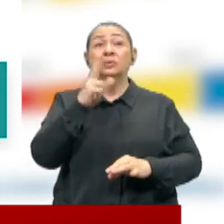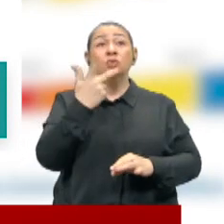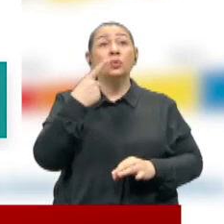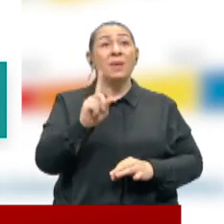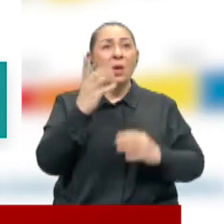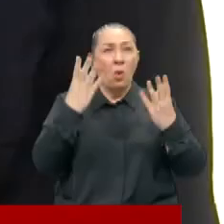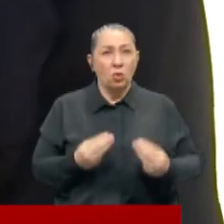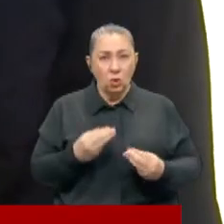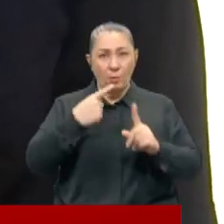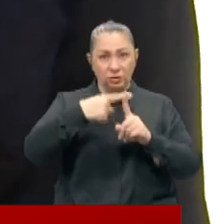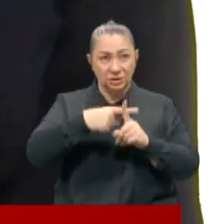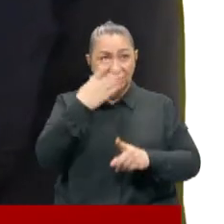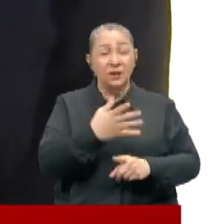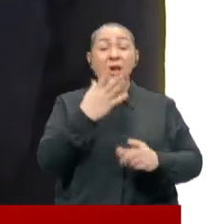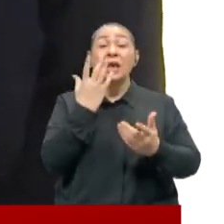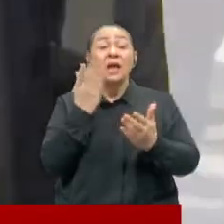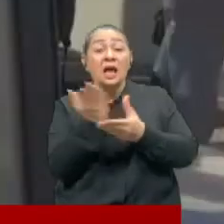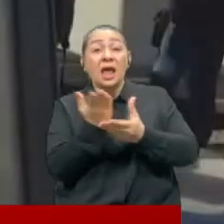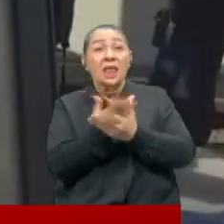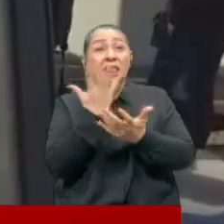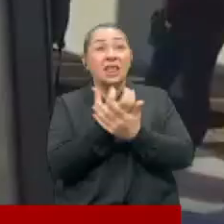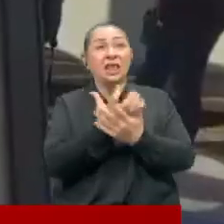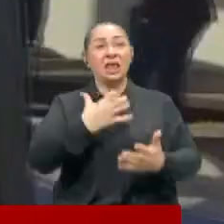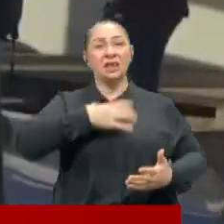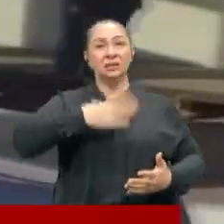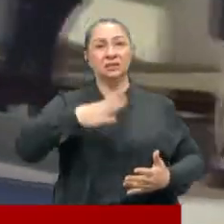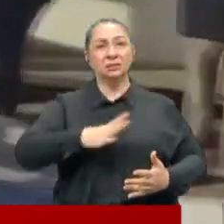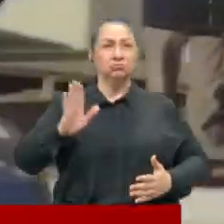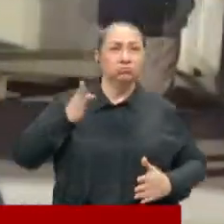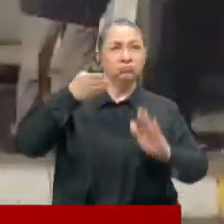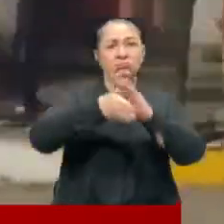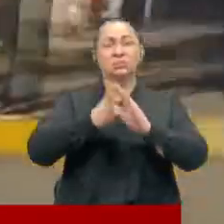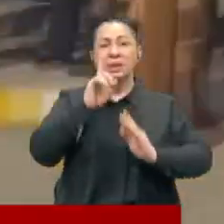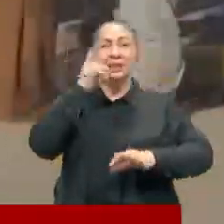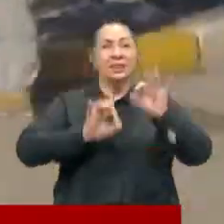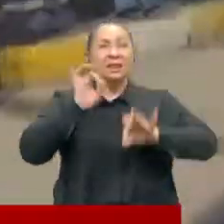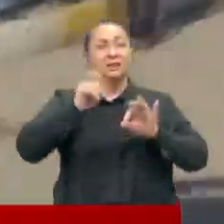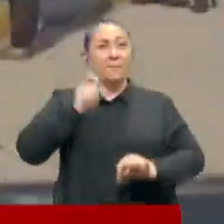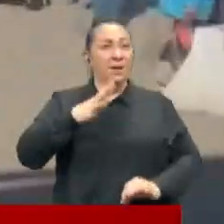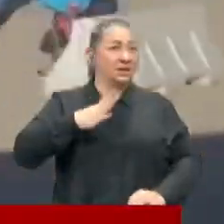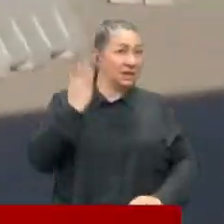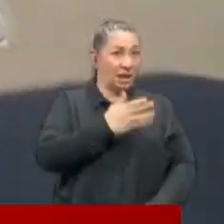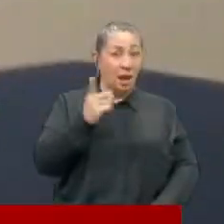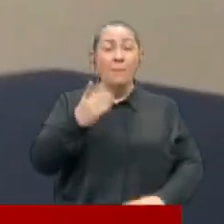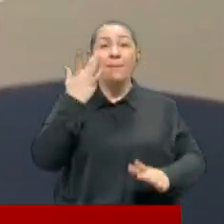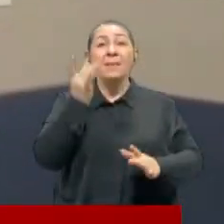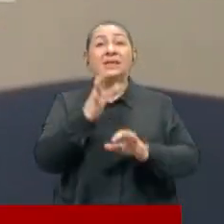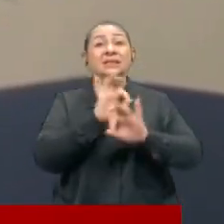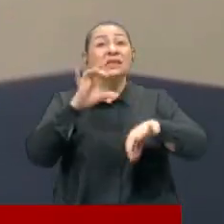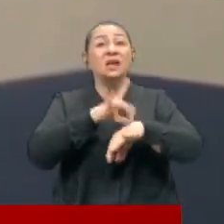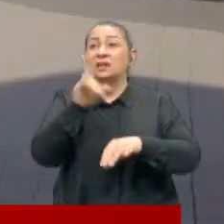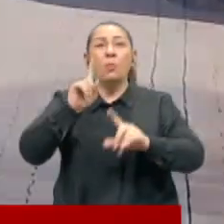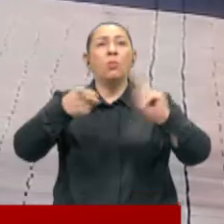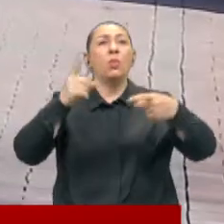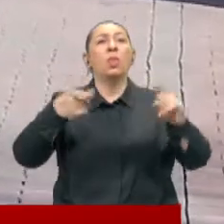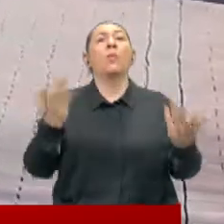73 bine dayandı Üstelik kayıtlara geçenler Kendi isteğiyle test yaptırmaya gidenler Böylelikle belirsiz hastalar